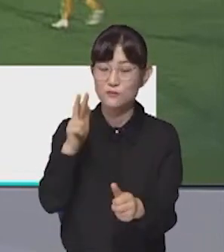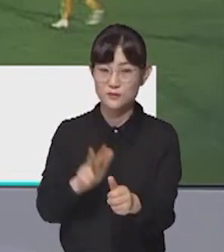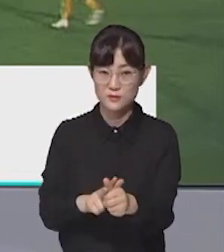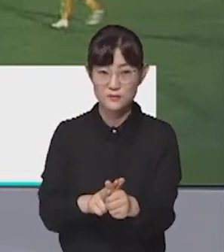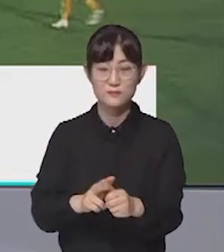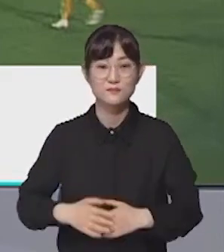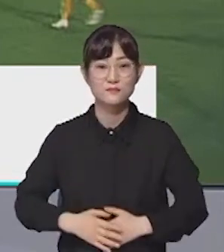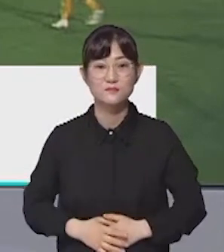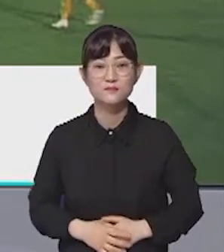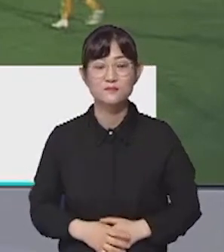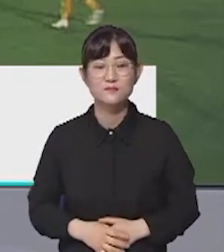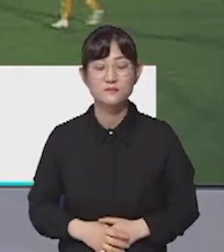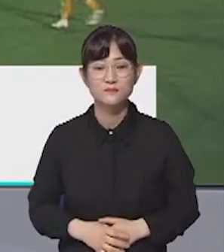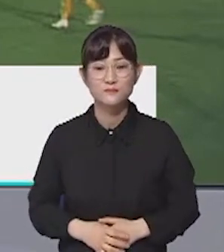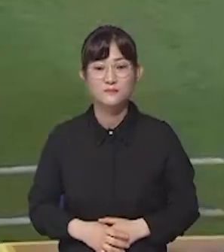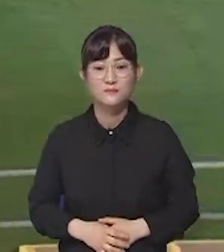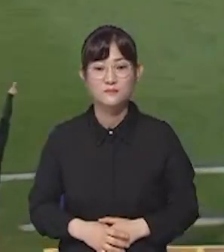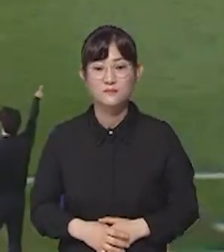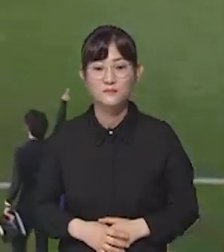기자입니다.